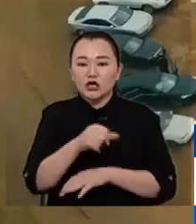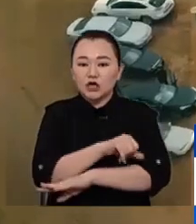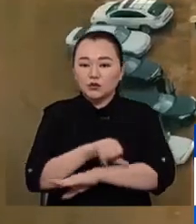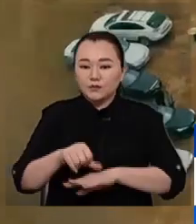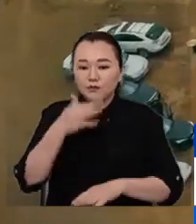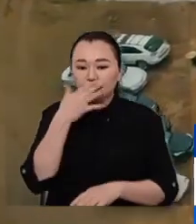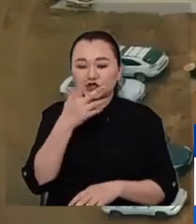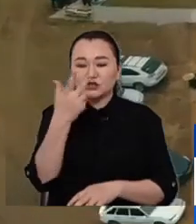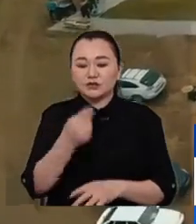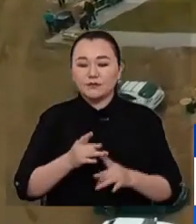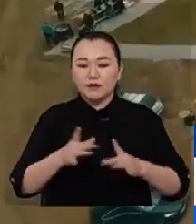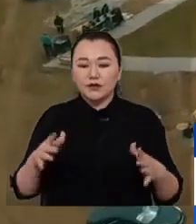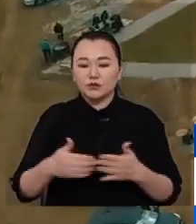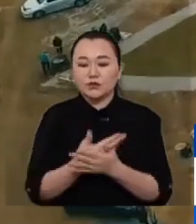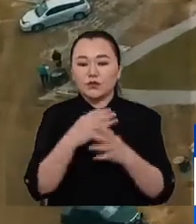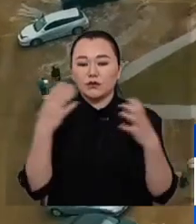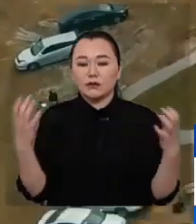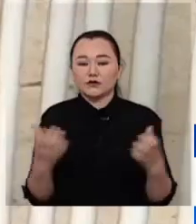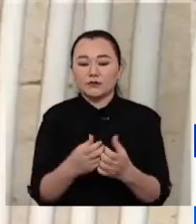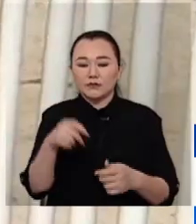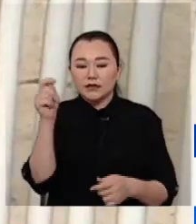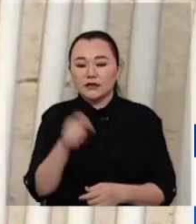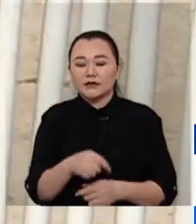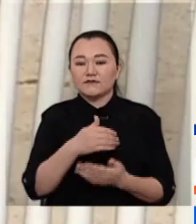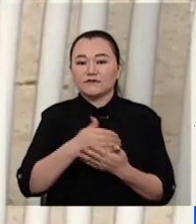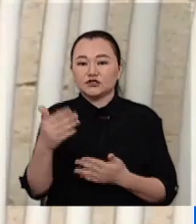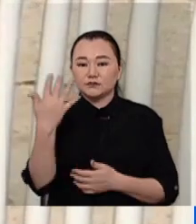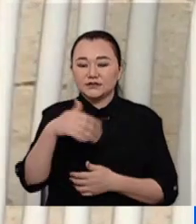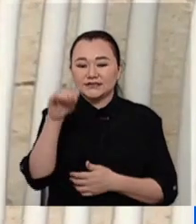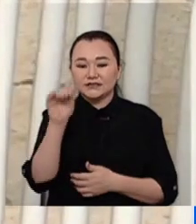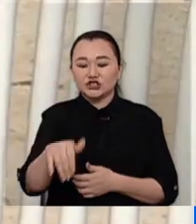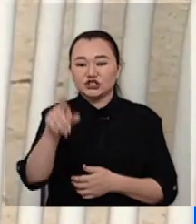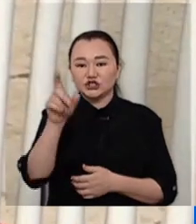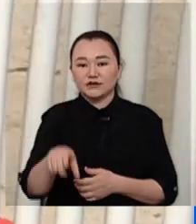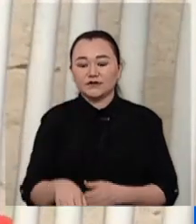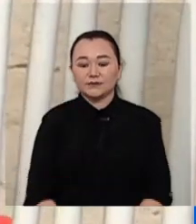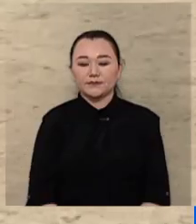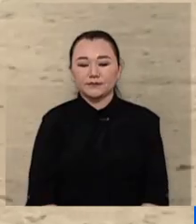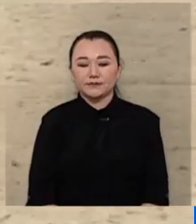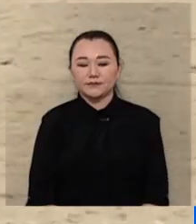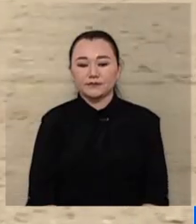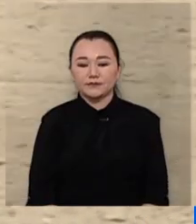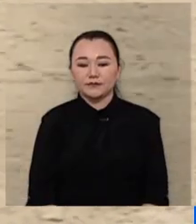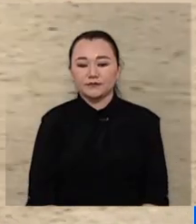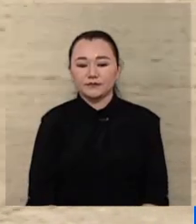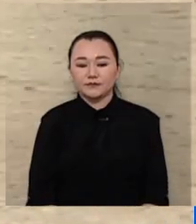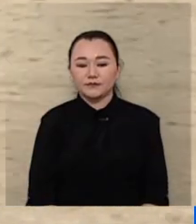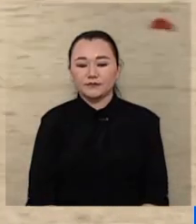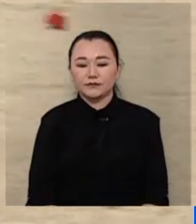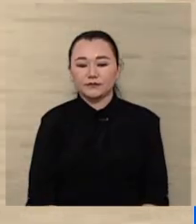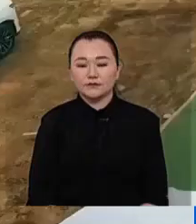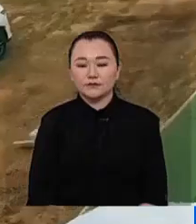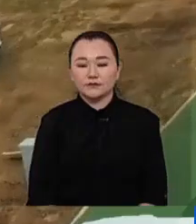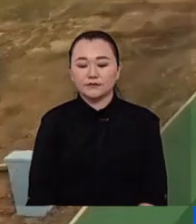За 3 дня праздника на новый ипподром приехали свыше 50 тысяч человек. Анастасия Новикова, Дарын Абдиев, Абзал Турабеков,